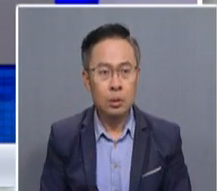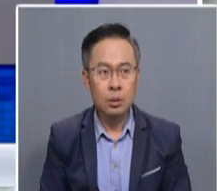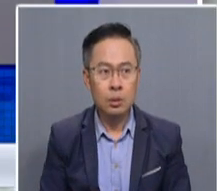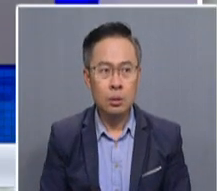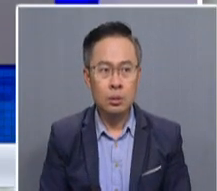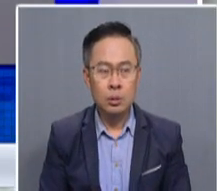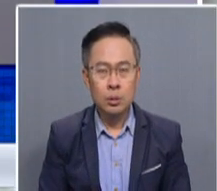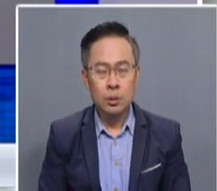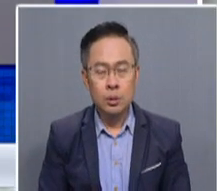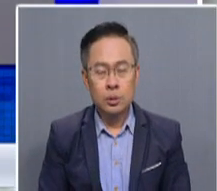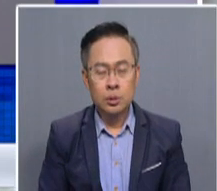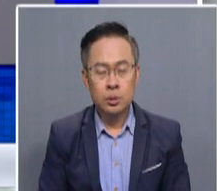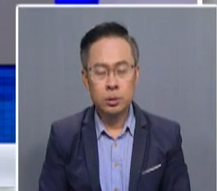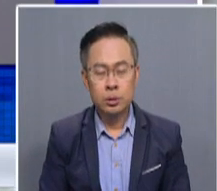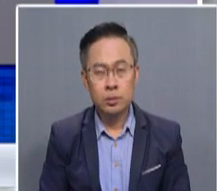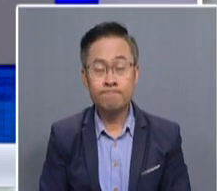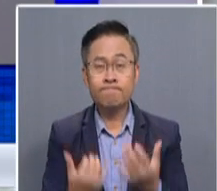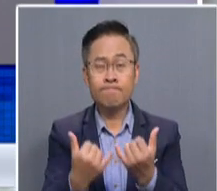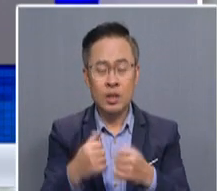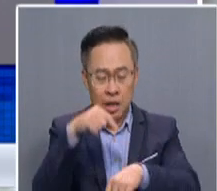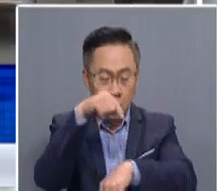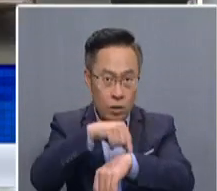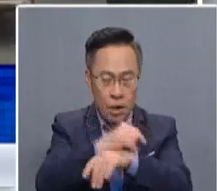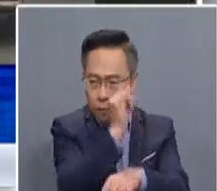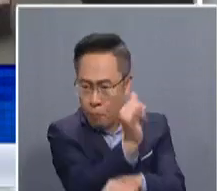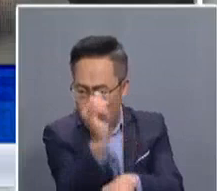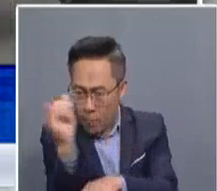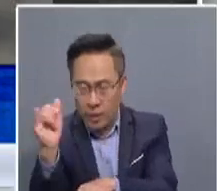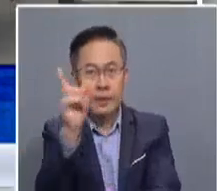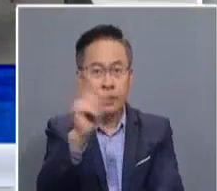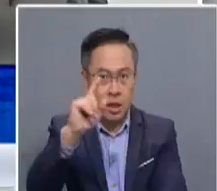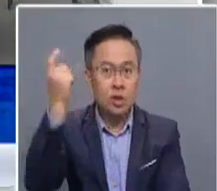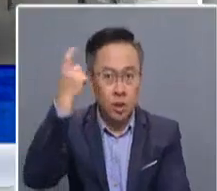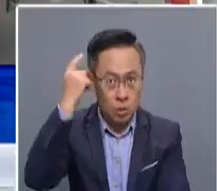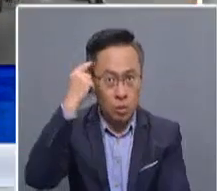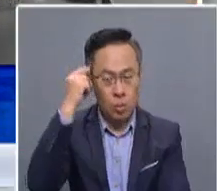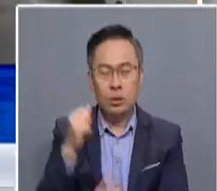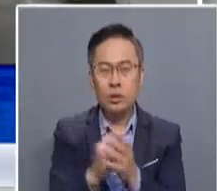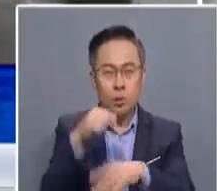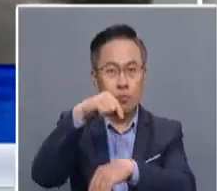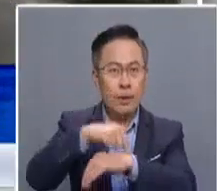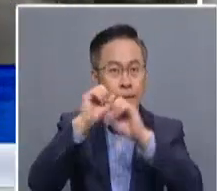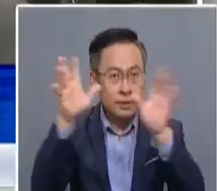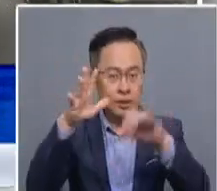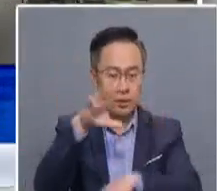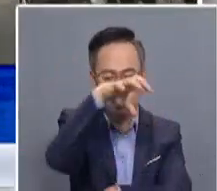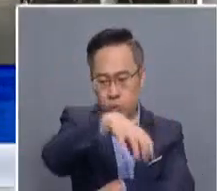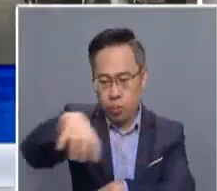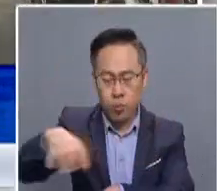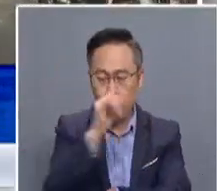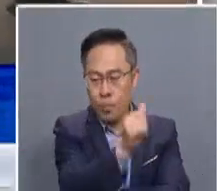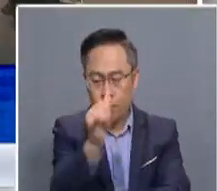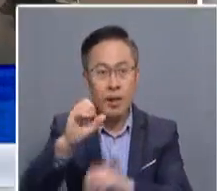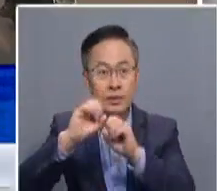อันในเคสเหล่านี้เนี่ยผมเชื่อว่าไทม์ไลน์ค่อนข้างละเอียดนะครับทางเชียงรายกับเชียงใหม่เขาแจ้งสถานที่เวลาค่อนข้างชัดเจนแม้ถ้าท่านไปส